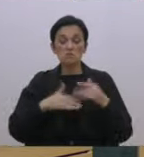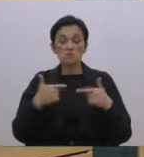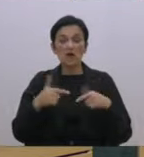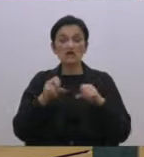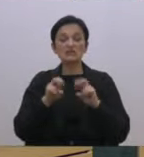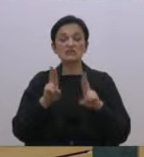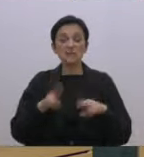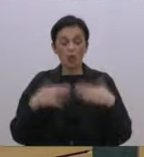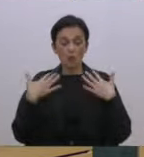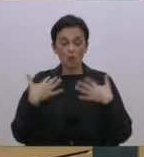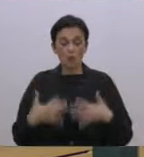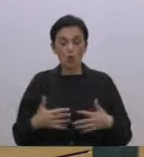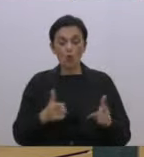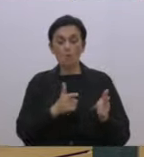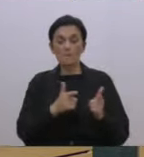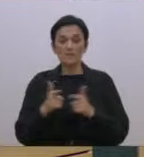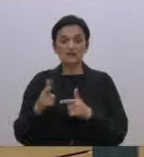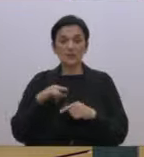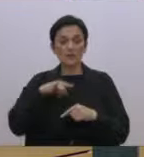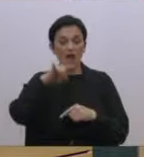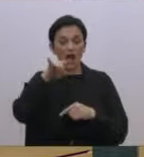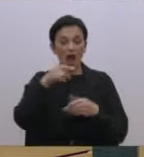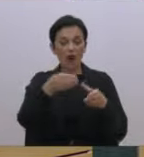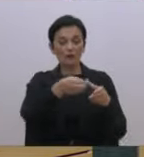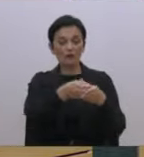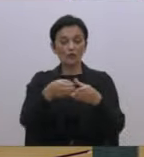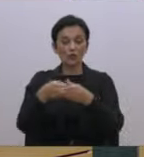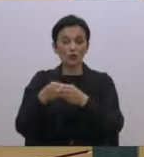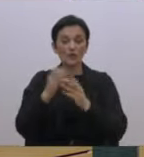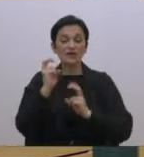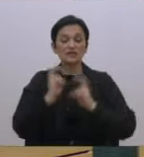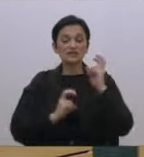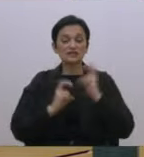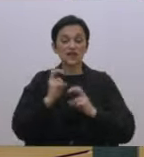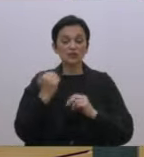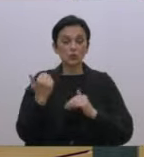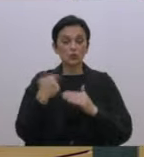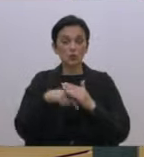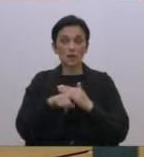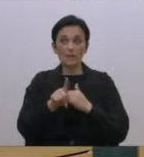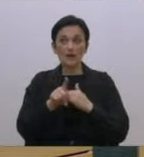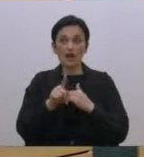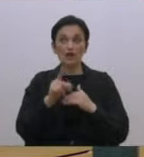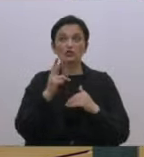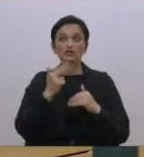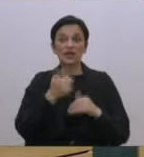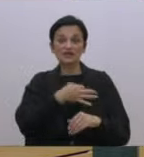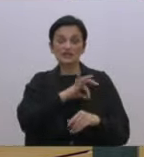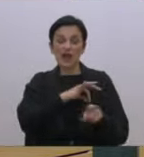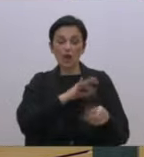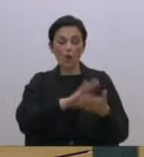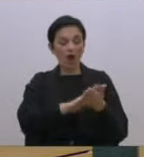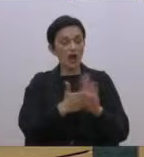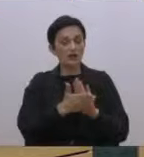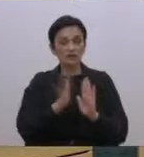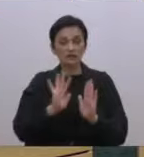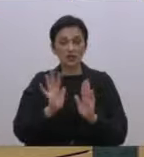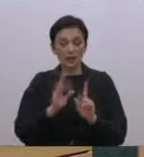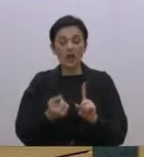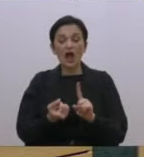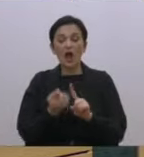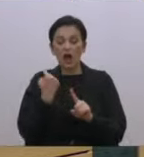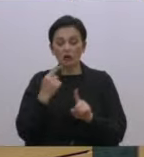სპეციალური ფორმები მზადდება უშუალოდ ავიაკომპანიებისა და საწარმოების მიერ და არ თანხდება ხმებას ააგენტოსთან. ასევე ამოღება